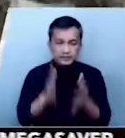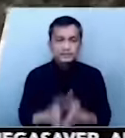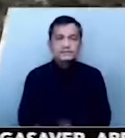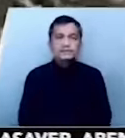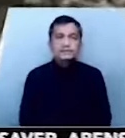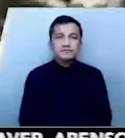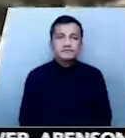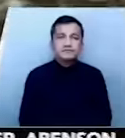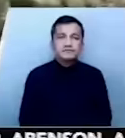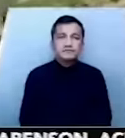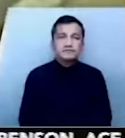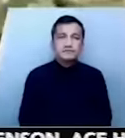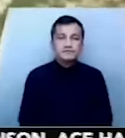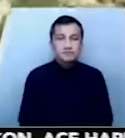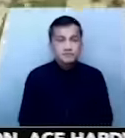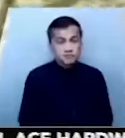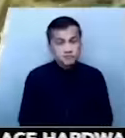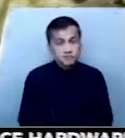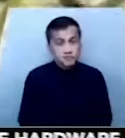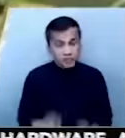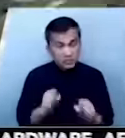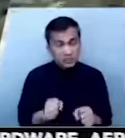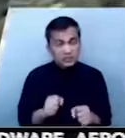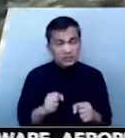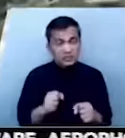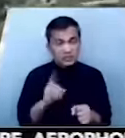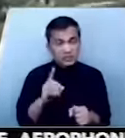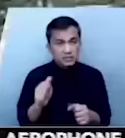of Agriculture na tumulong po sa pag-absorb